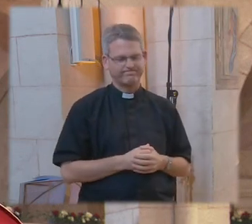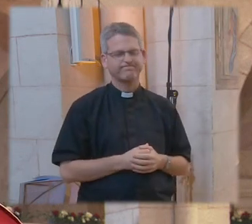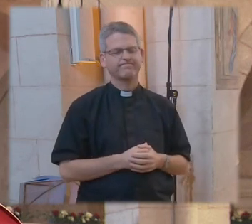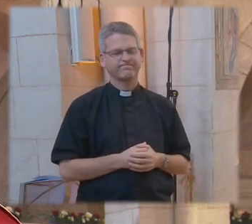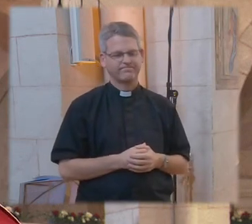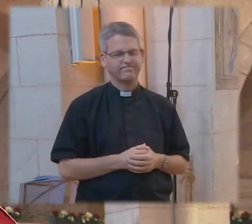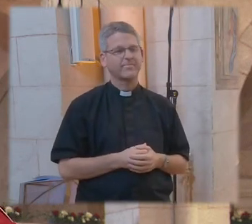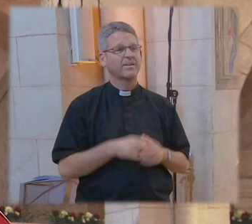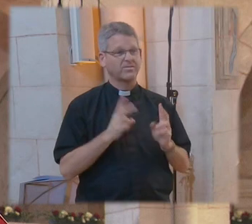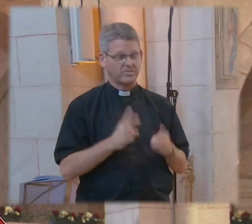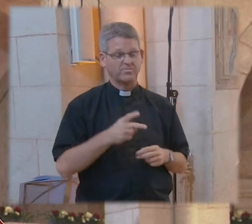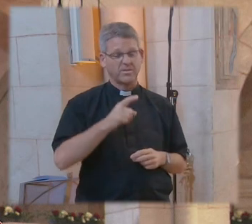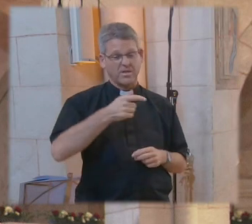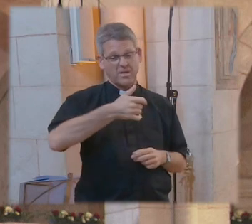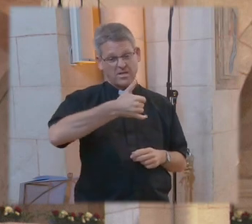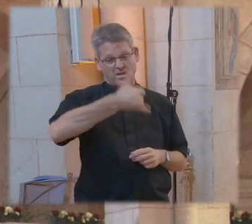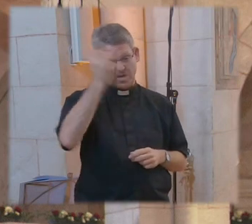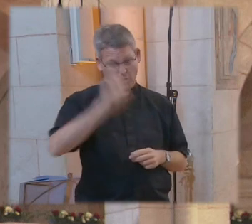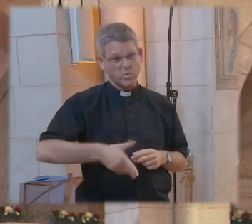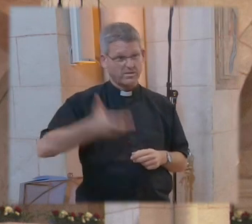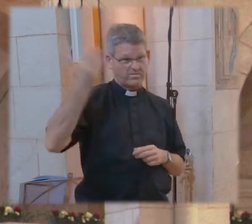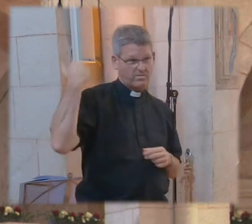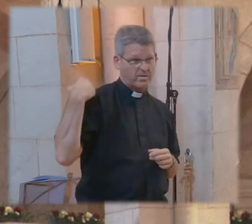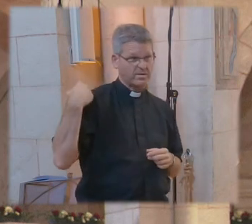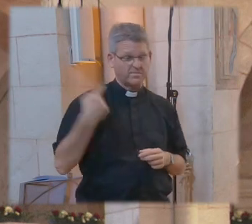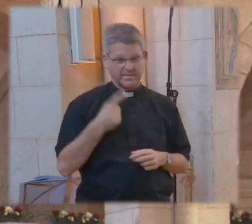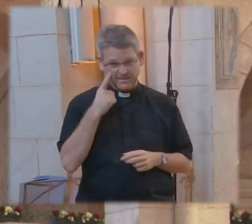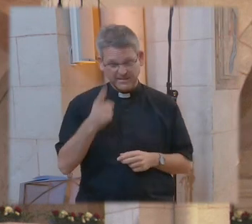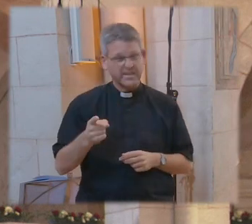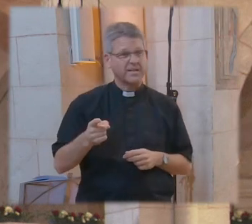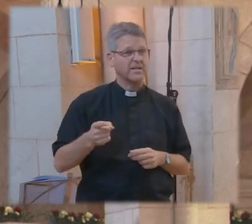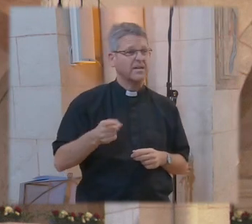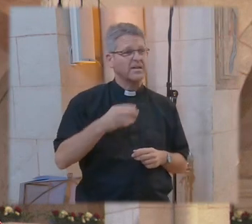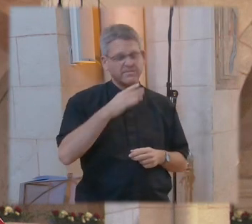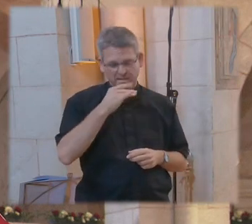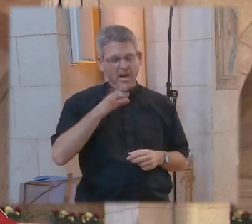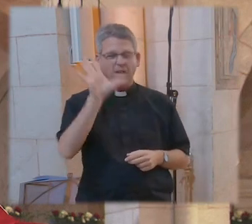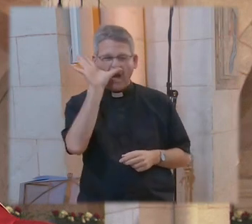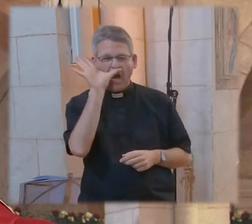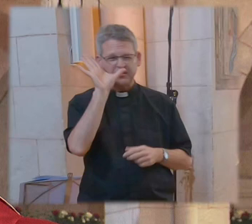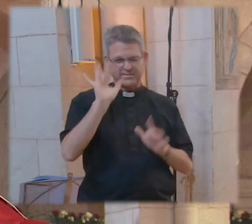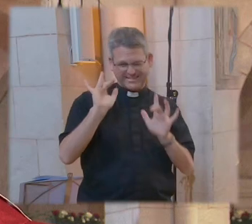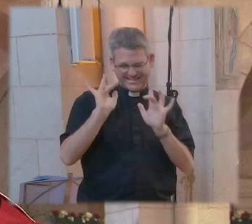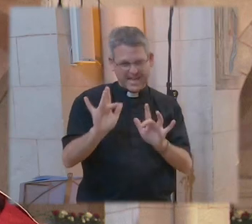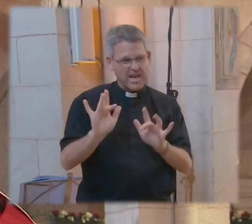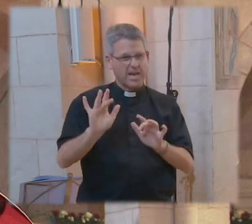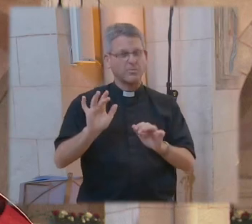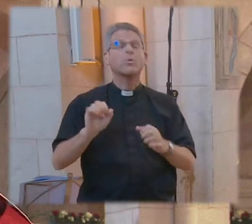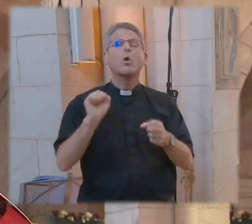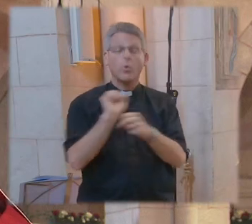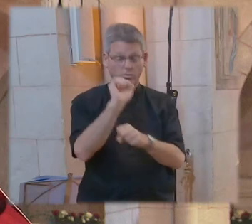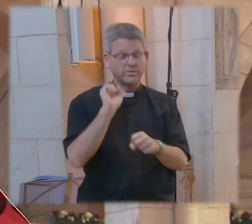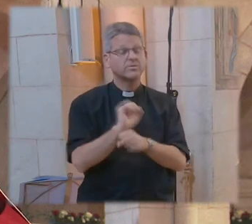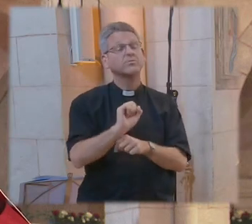dies im vergangenen Jahrhundert in den antichristlichen Diktaturen des Nationalsozialismus und des sowjetischen Kommunismus